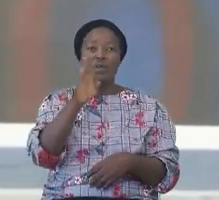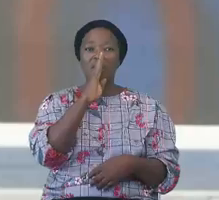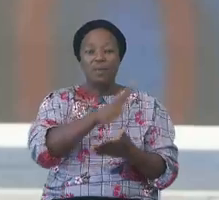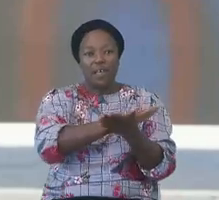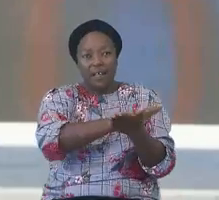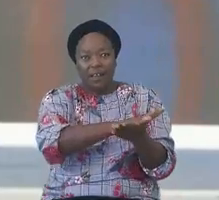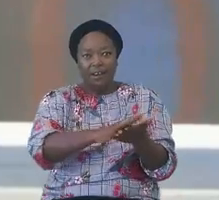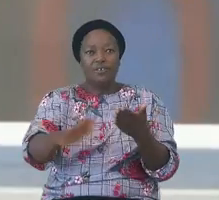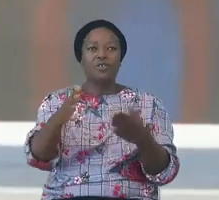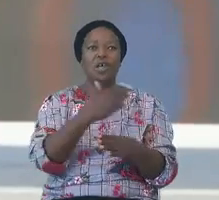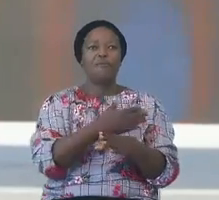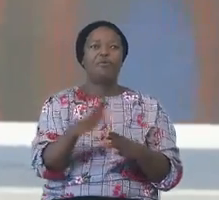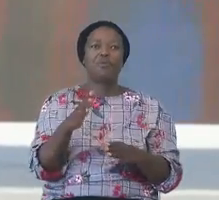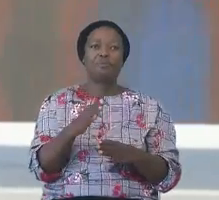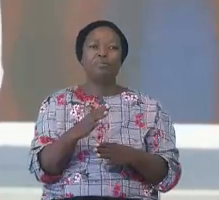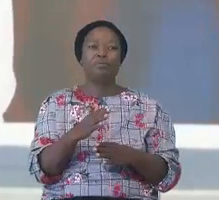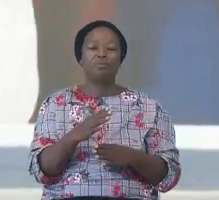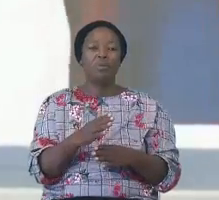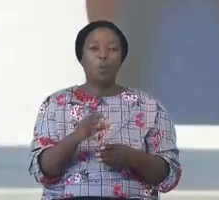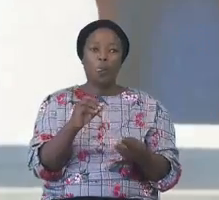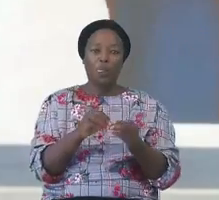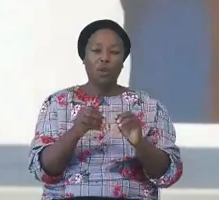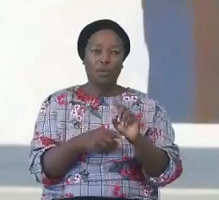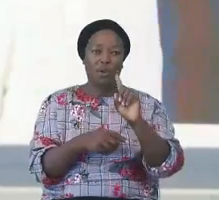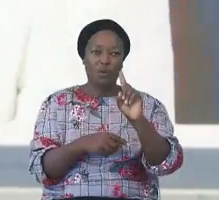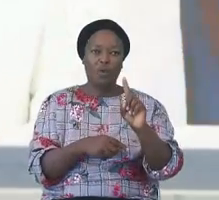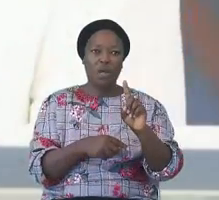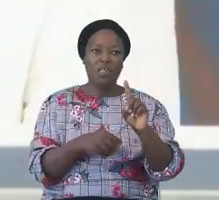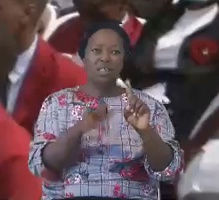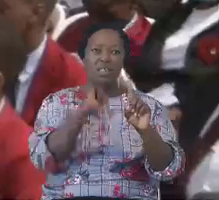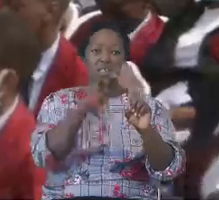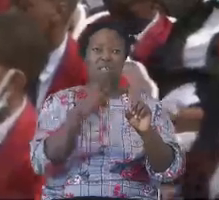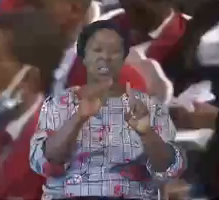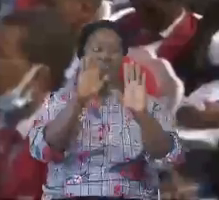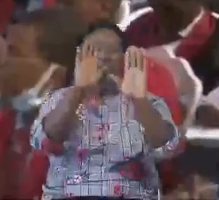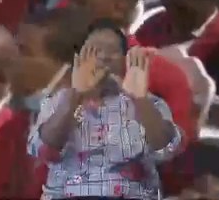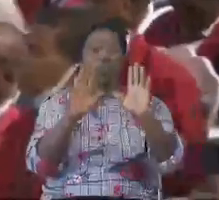vie, dans ta mémoire, tout sera balayé.